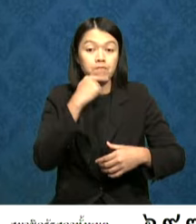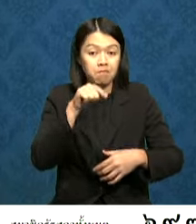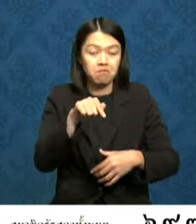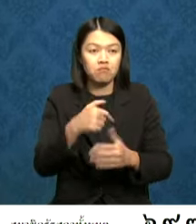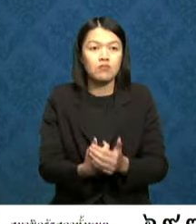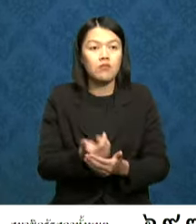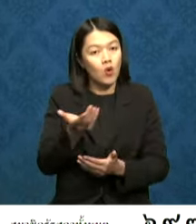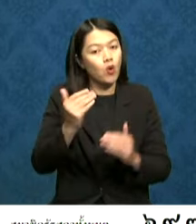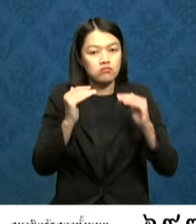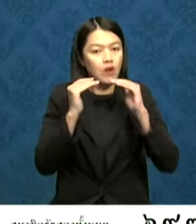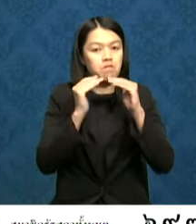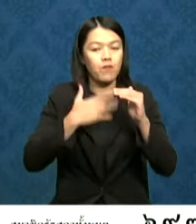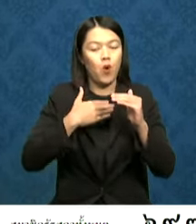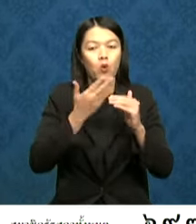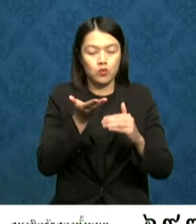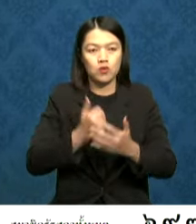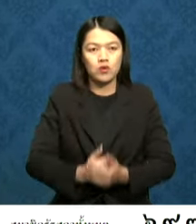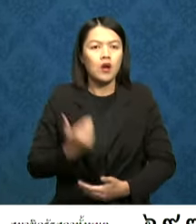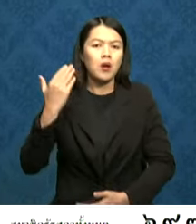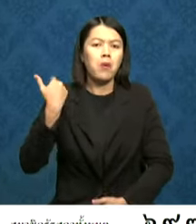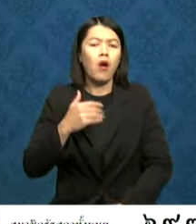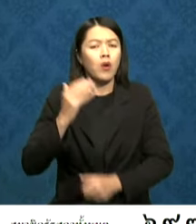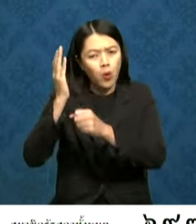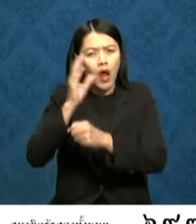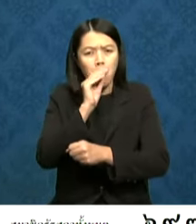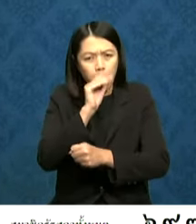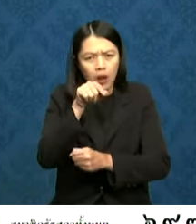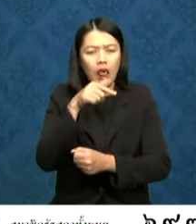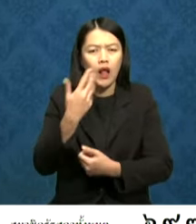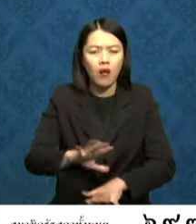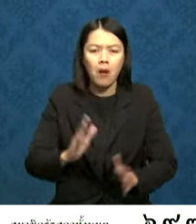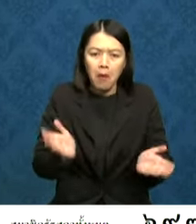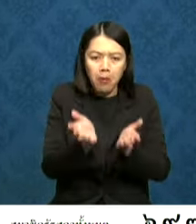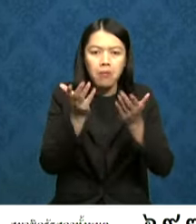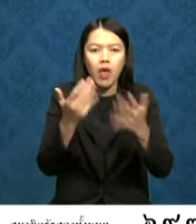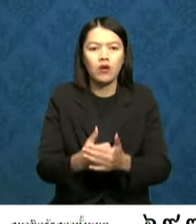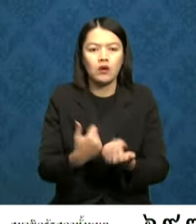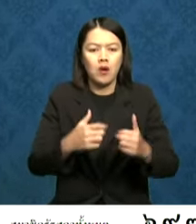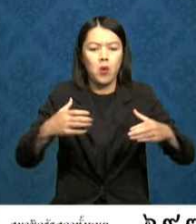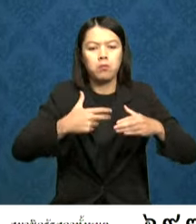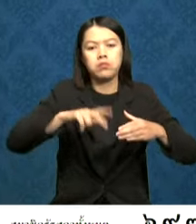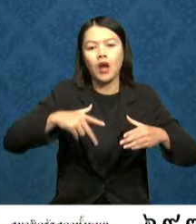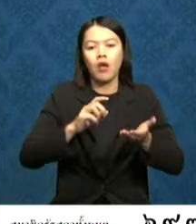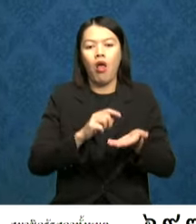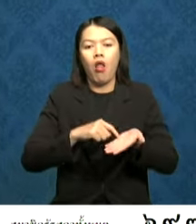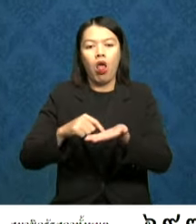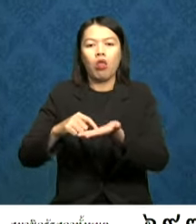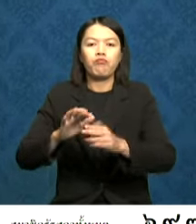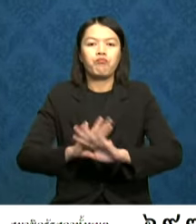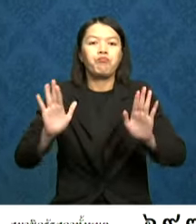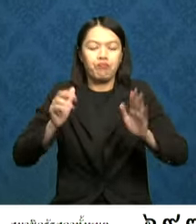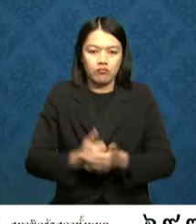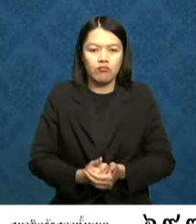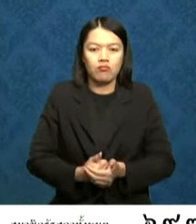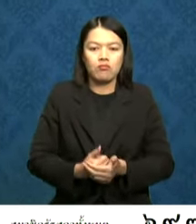ารถเรียกคืนความยุติธรรมได้ที่เคยได้โฆษณาเอาไว้ผลักดันแต่พรรคเพื่อไทยถอนร่างนั้นออกมาบอกว่า